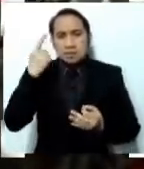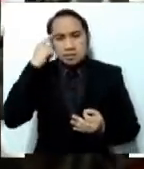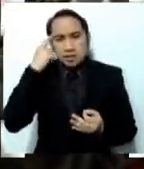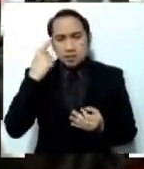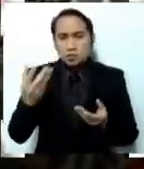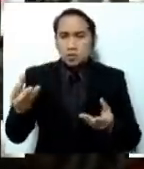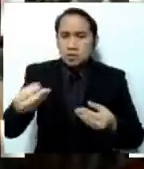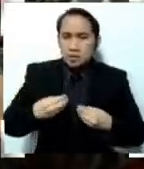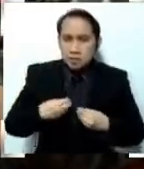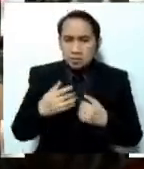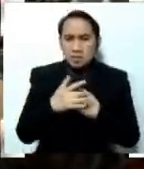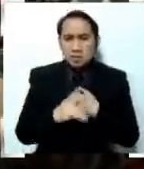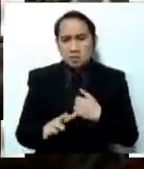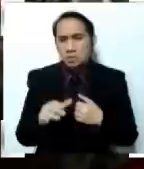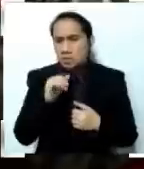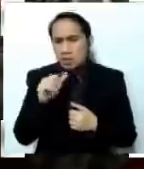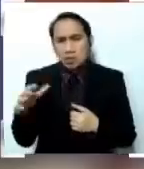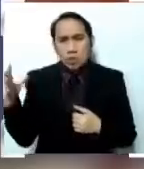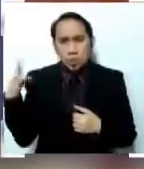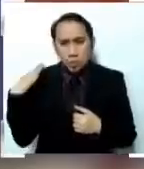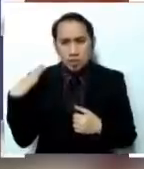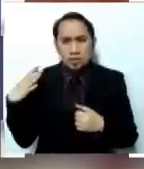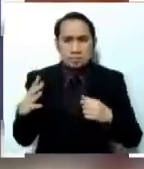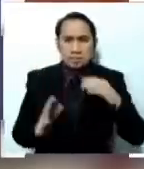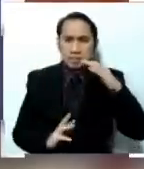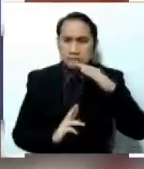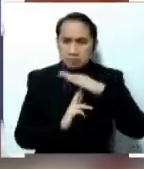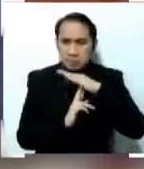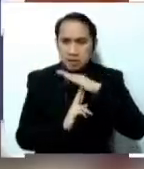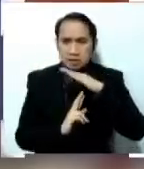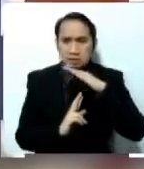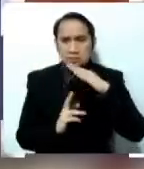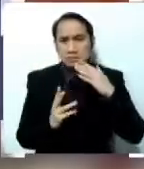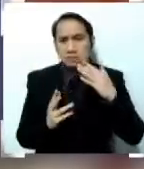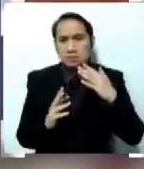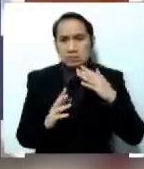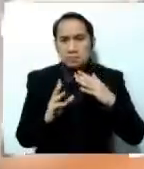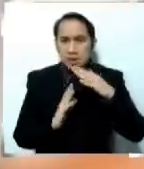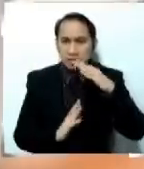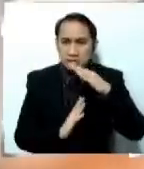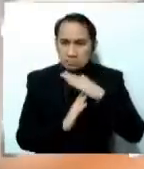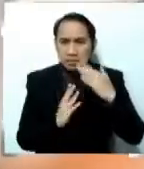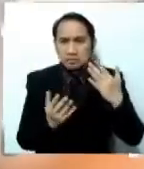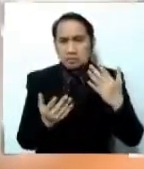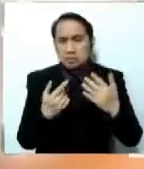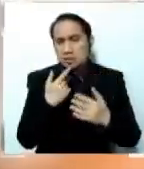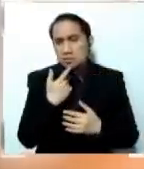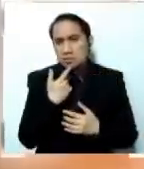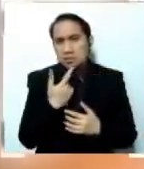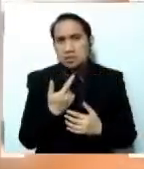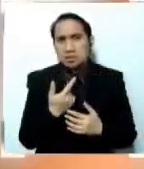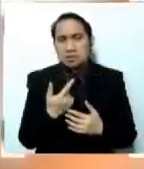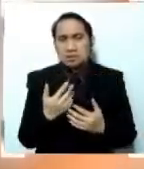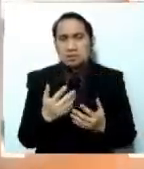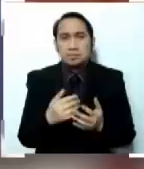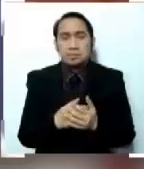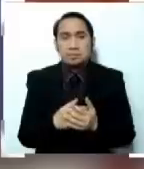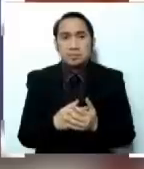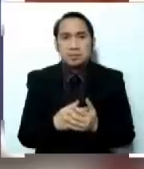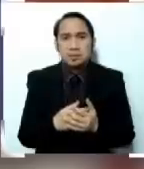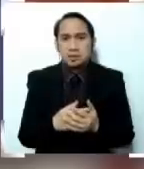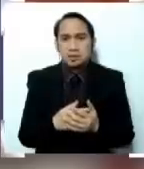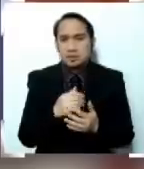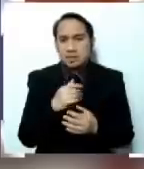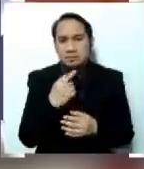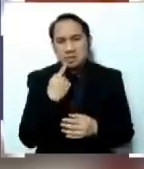antayin na ma-expired kasi napakasayang nung vaccine na yan. Kahit nga si Manila Mayor Isko Moreno ang sabi, hindi po mabagal, super bagal. I'm